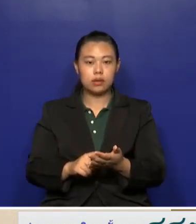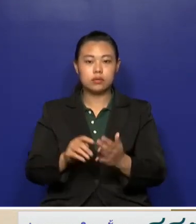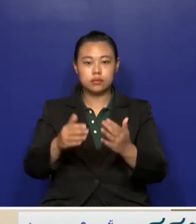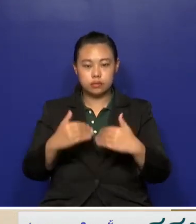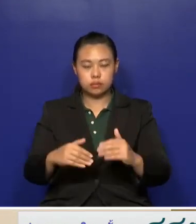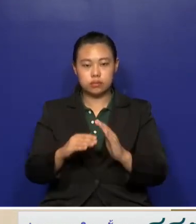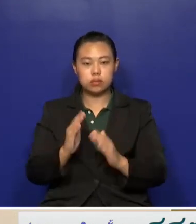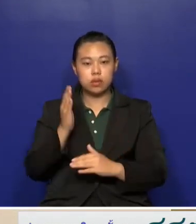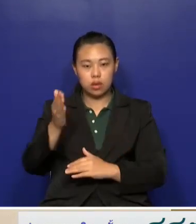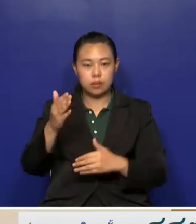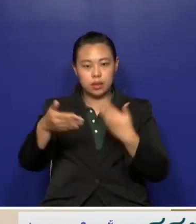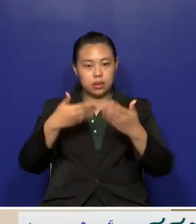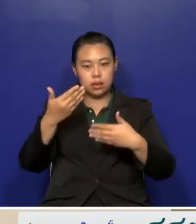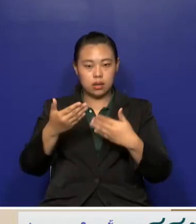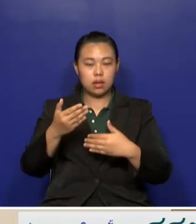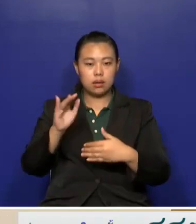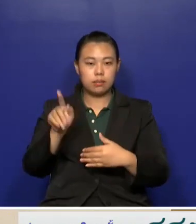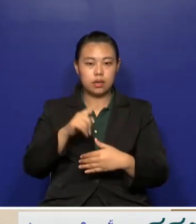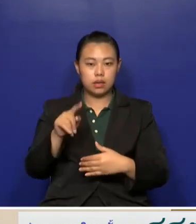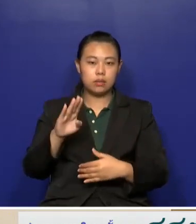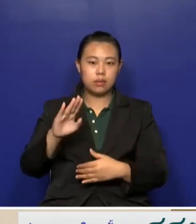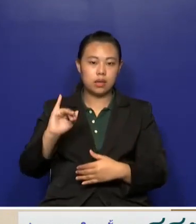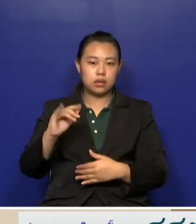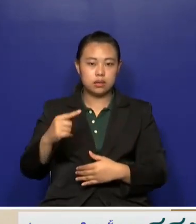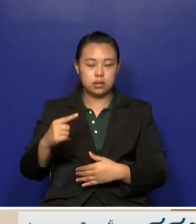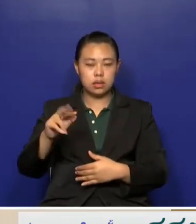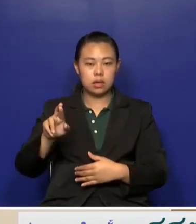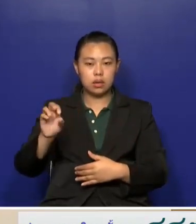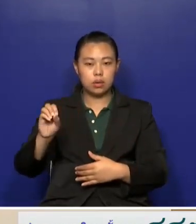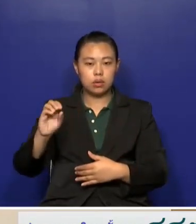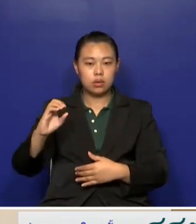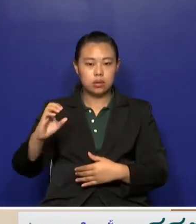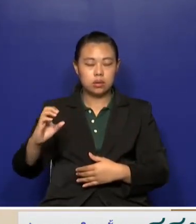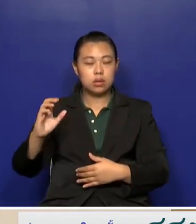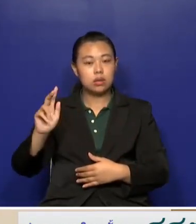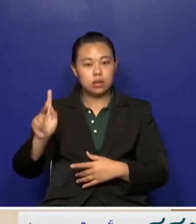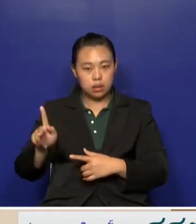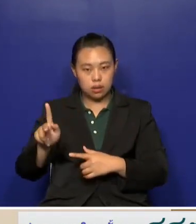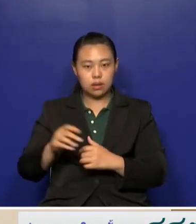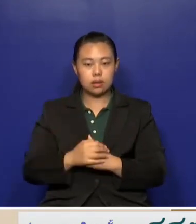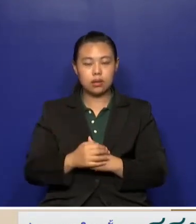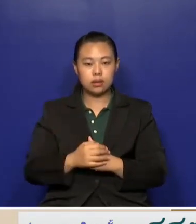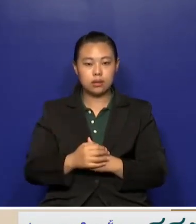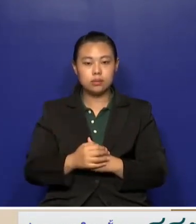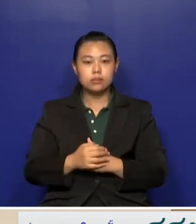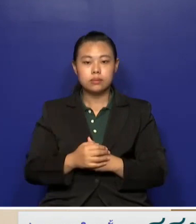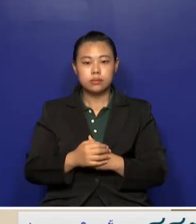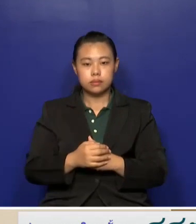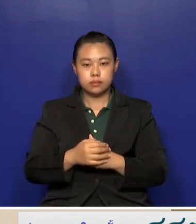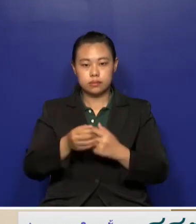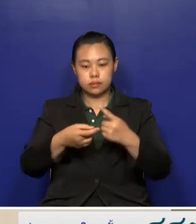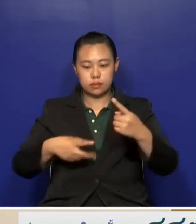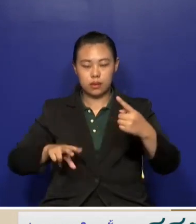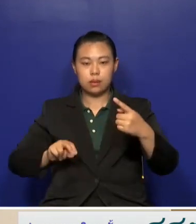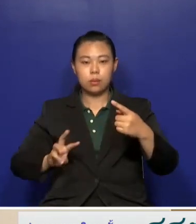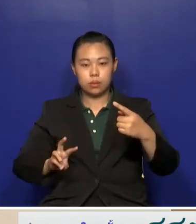กรรมบิ๊กร็อกซึ่งจะมีทั้งหมด62กิจกรรมซึ่งก็ขออธิบายนิดนึงนะครับว่าก็คำว่าบิ๊กร็อกเนี่ยก็คือในเป็นลักษณะ